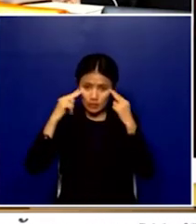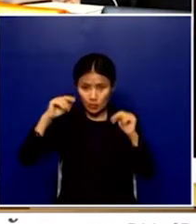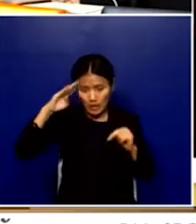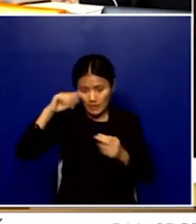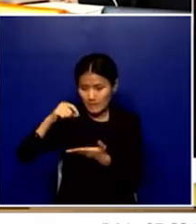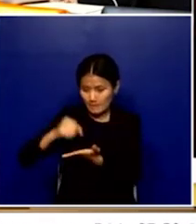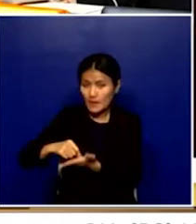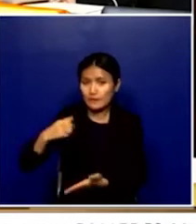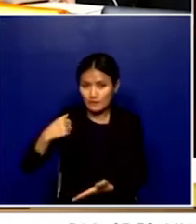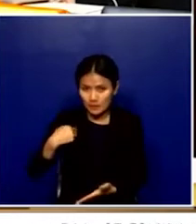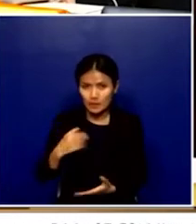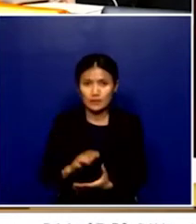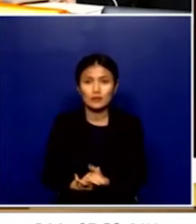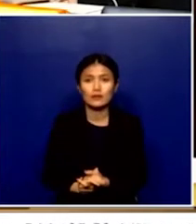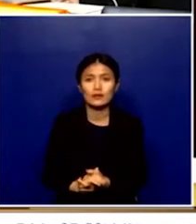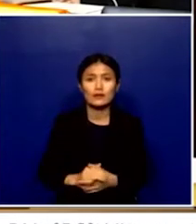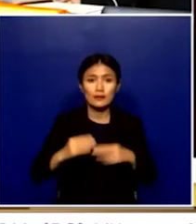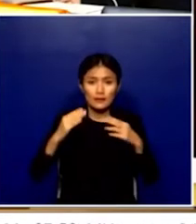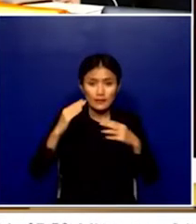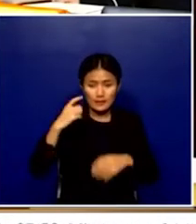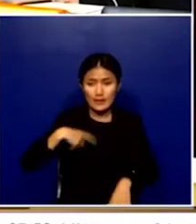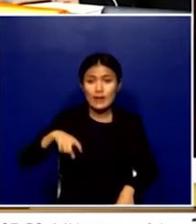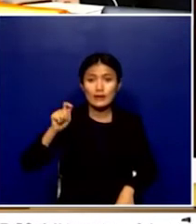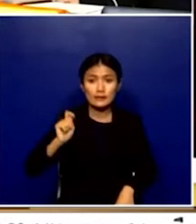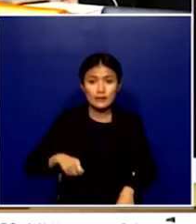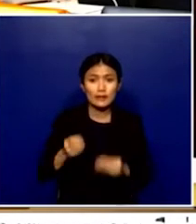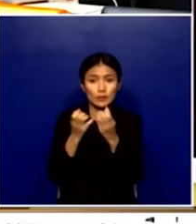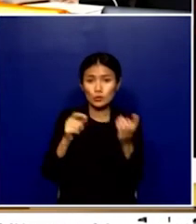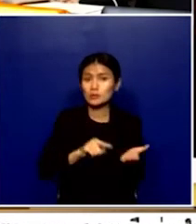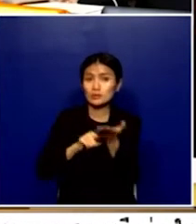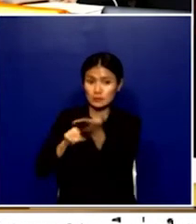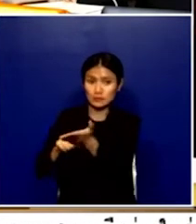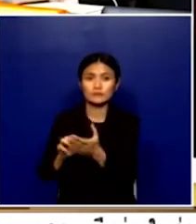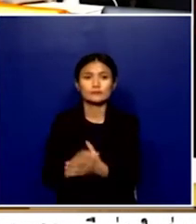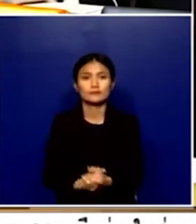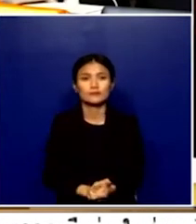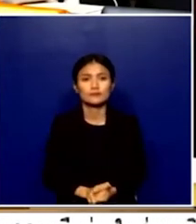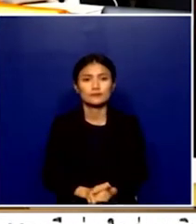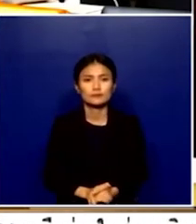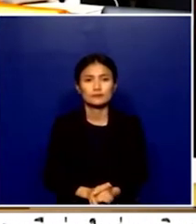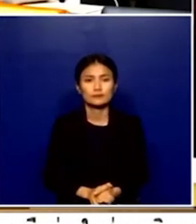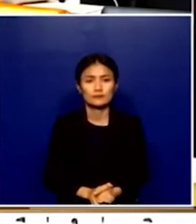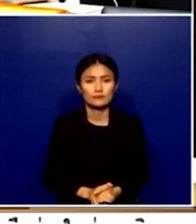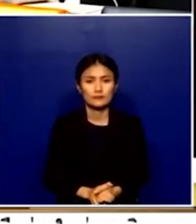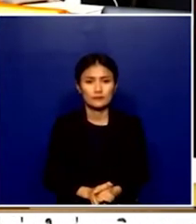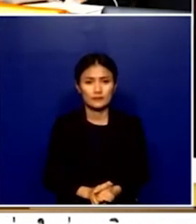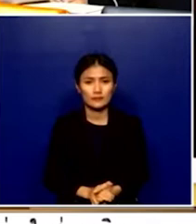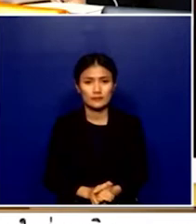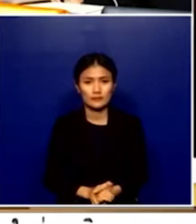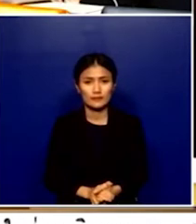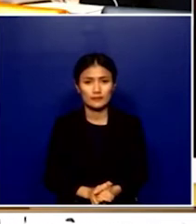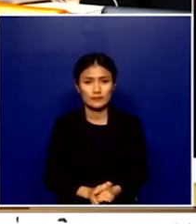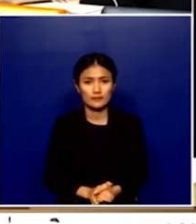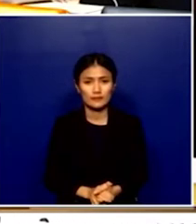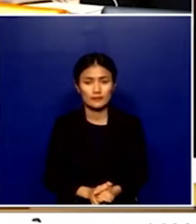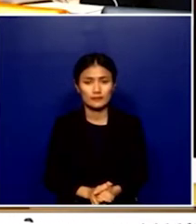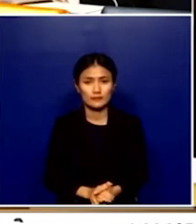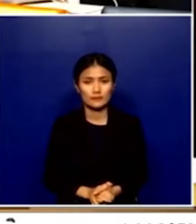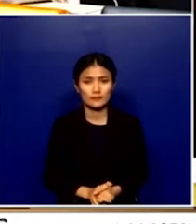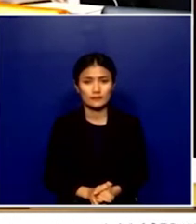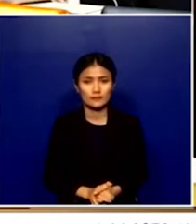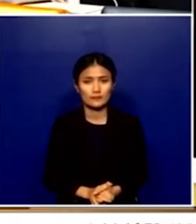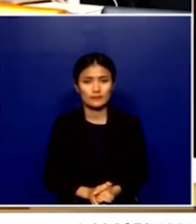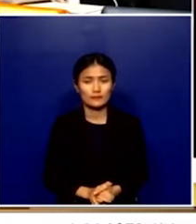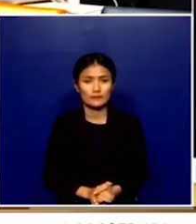การยื่นให้การต่สาร Ro time for